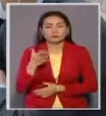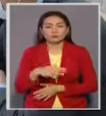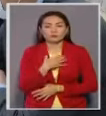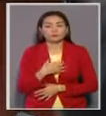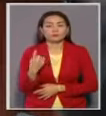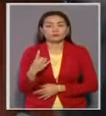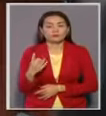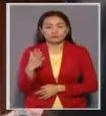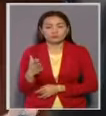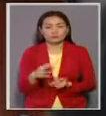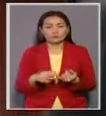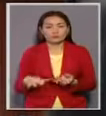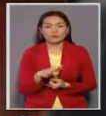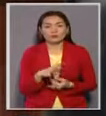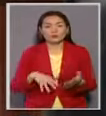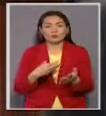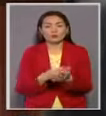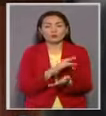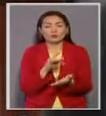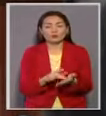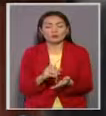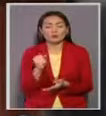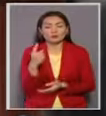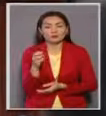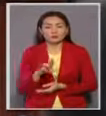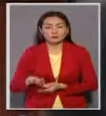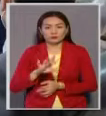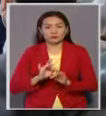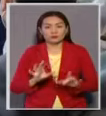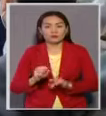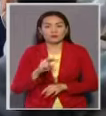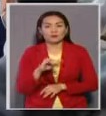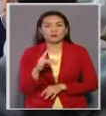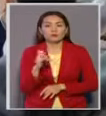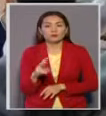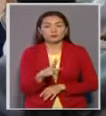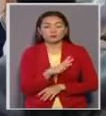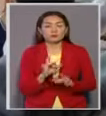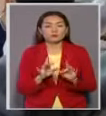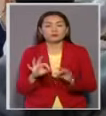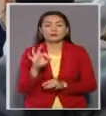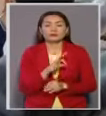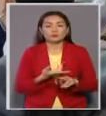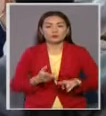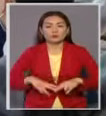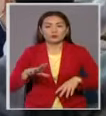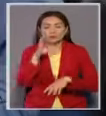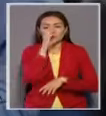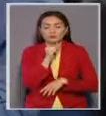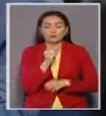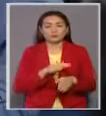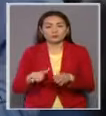самой привлекательной страной для инвестиций в Центральной Азии, сказал Алихан Смаилов. Он отметил, что этому